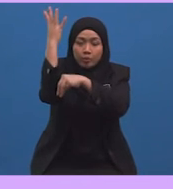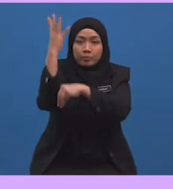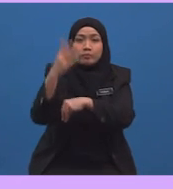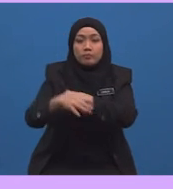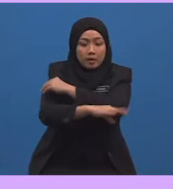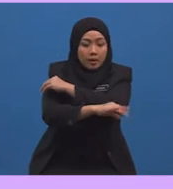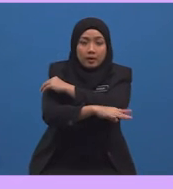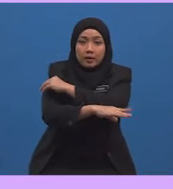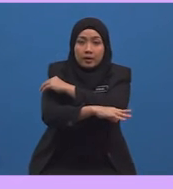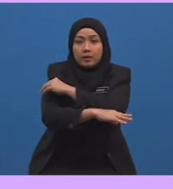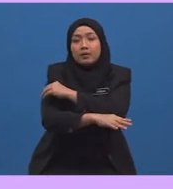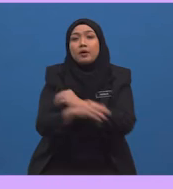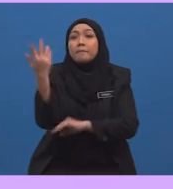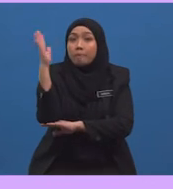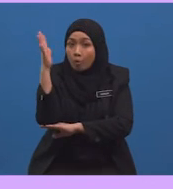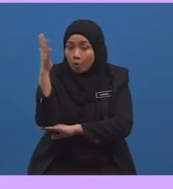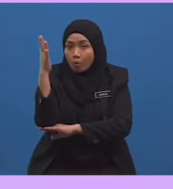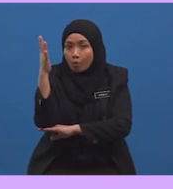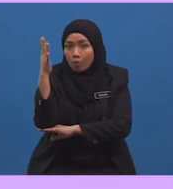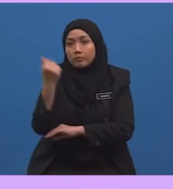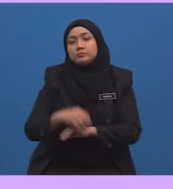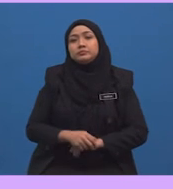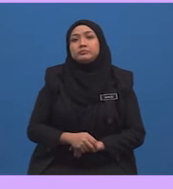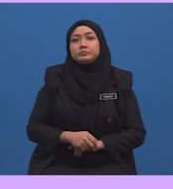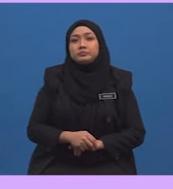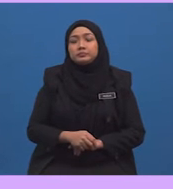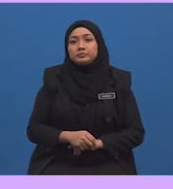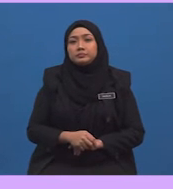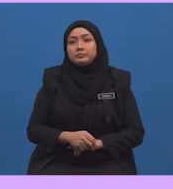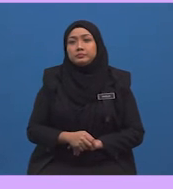atmosfera melalui proses transpirasi.